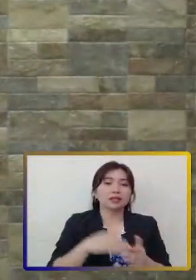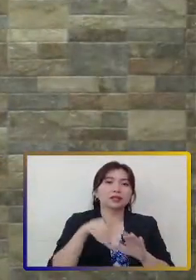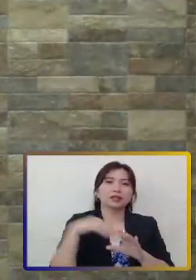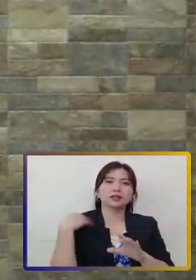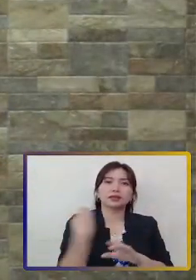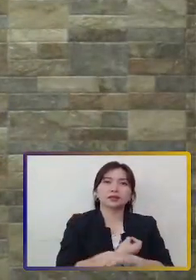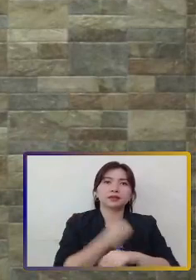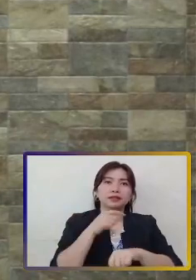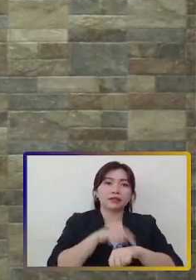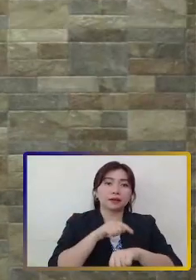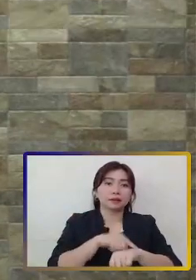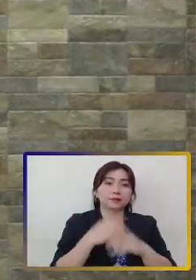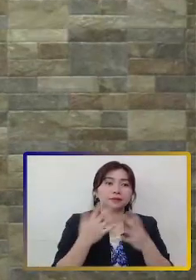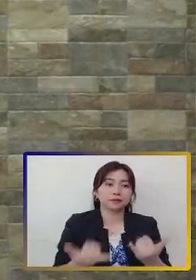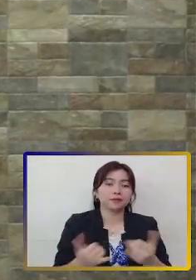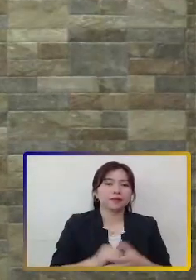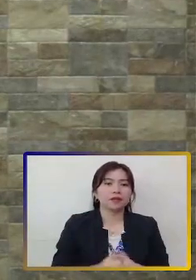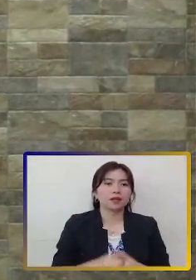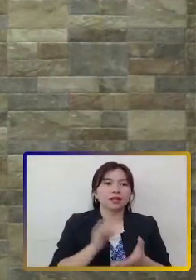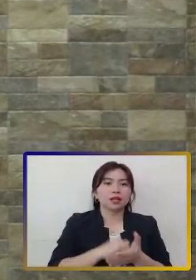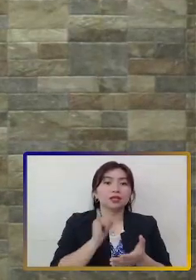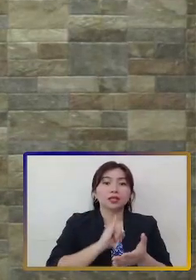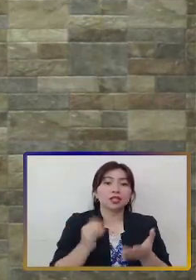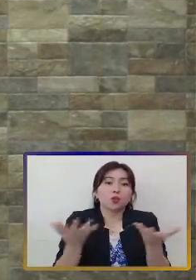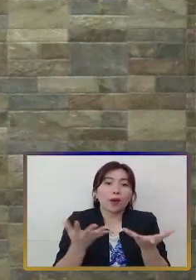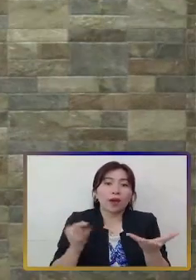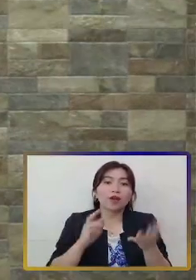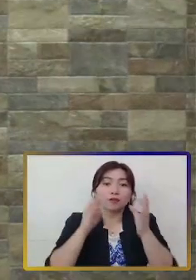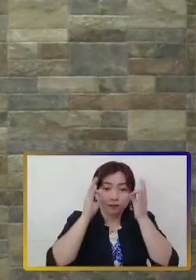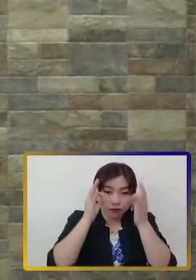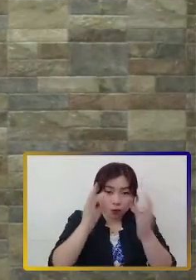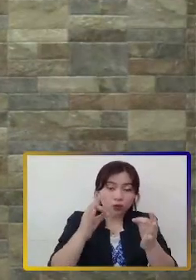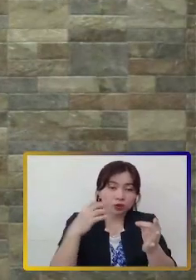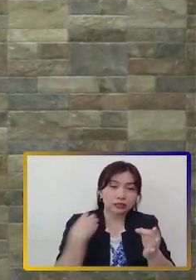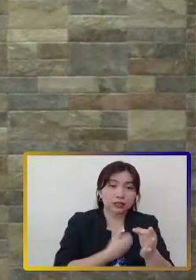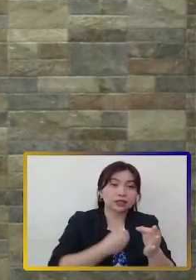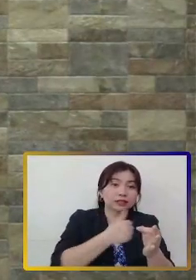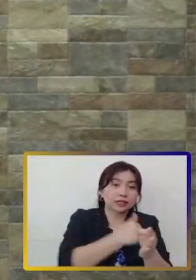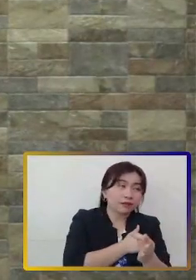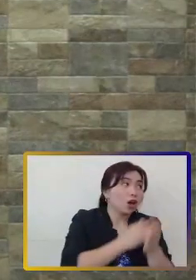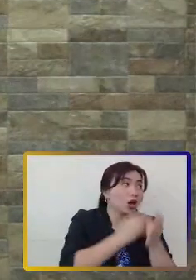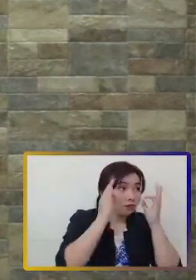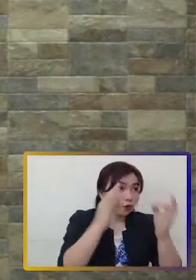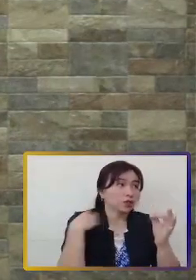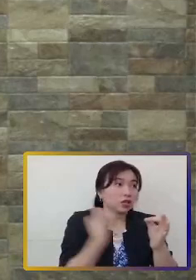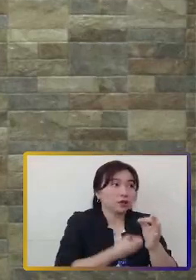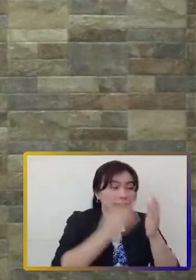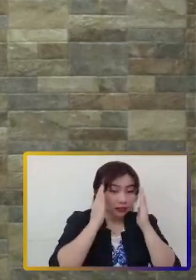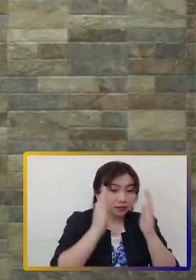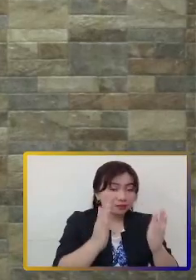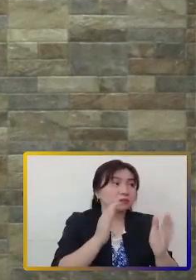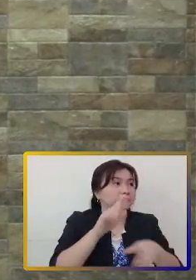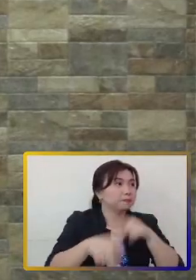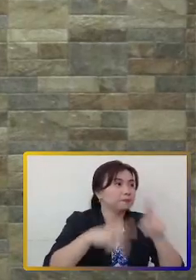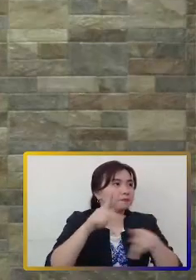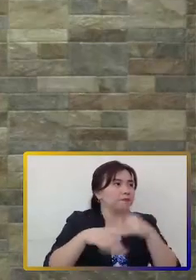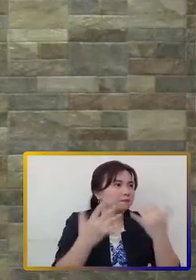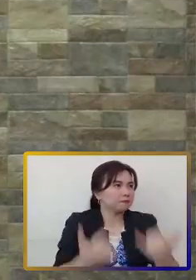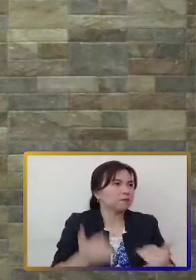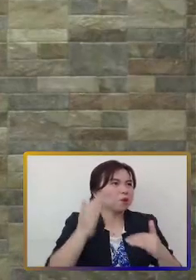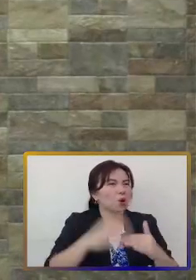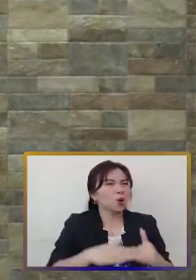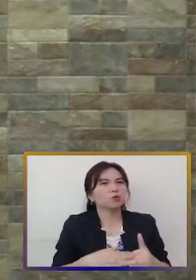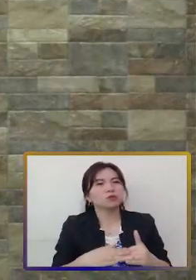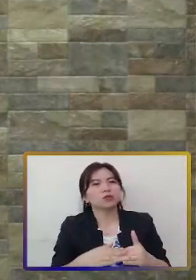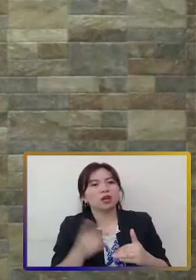natin ngayon Dio ng pansin at diyan na nakabibigay ng Focus ng atten ang mga tao ngayon they